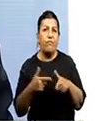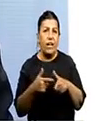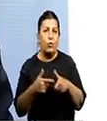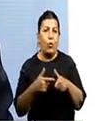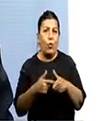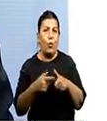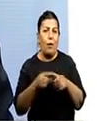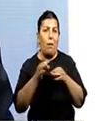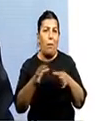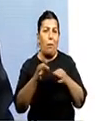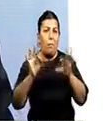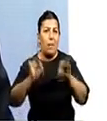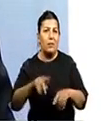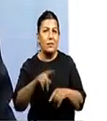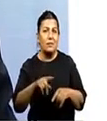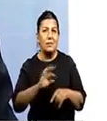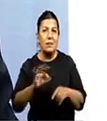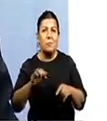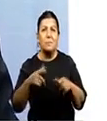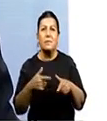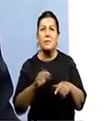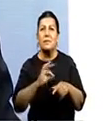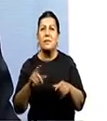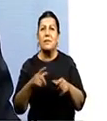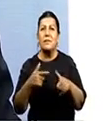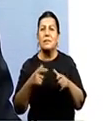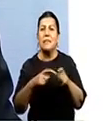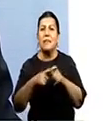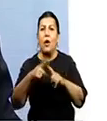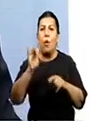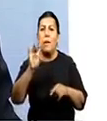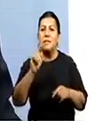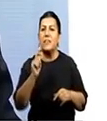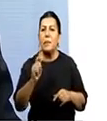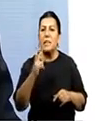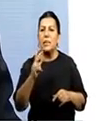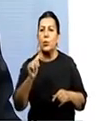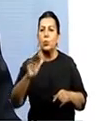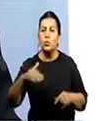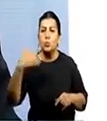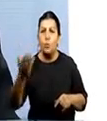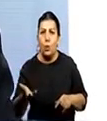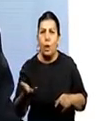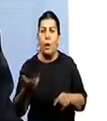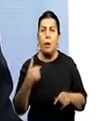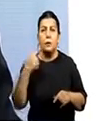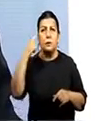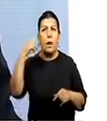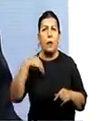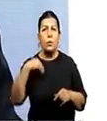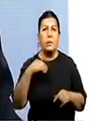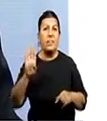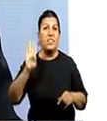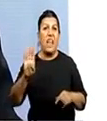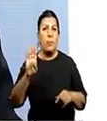Başladınız. Şimdi tabii SETA gerçekten 15 Temmuz'dan sanıyorum 2 gün sonraydı. Bu